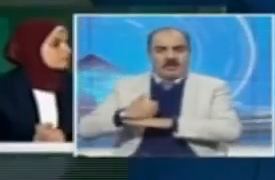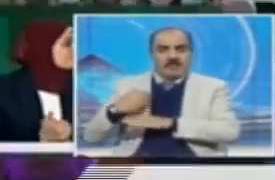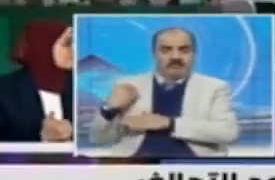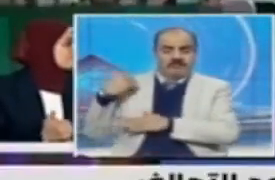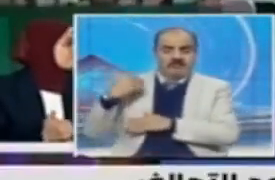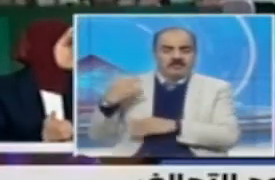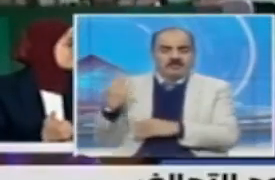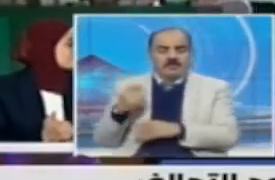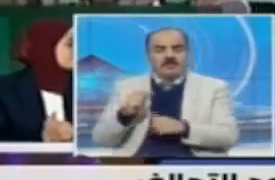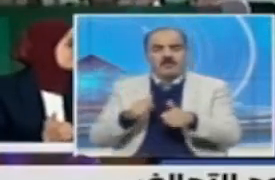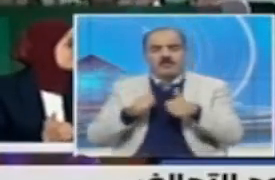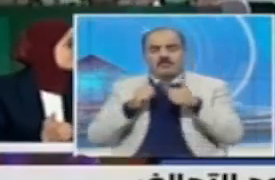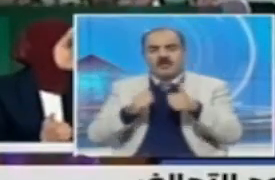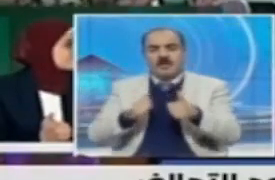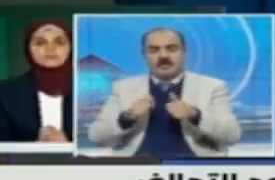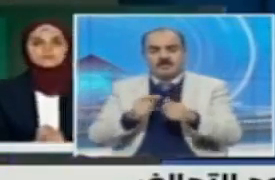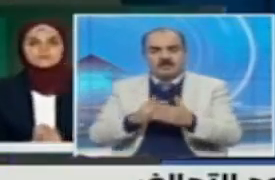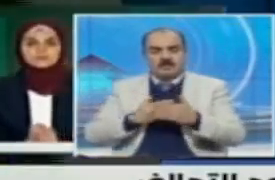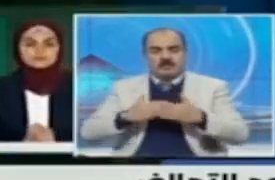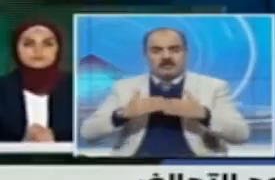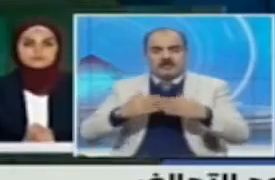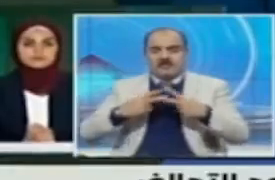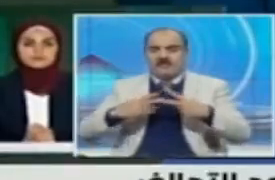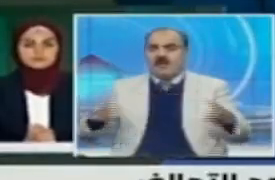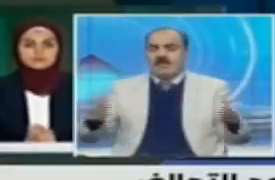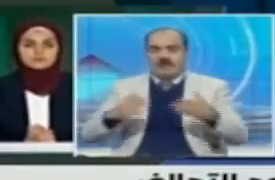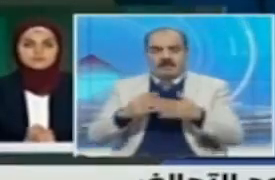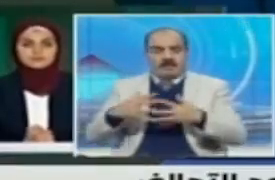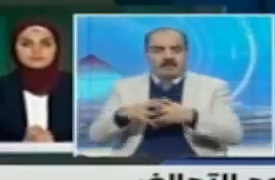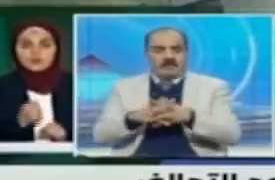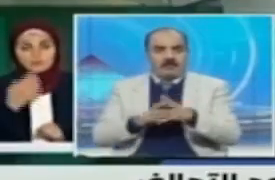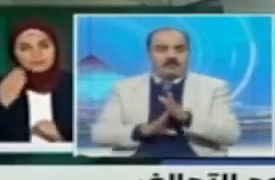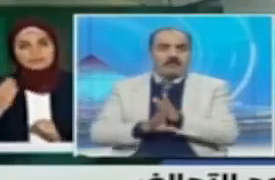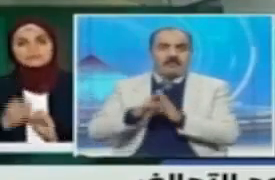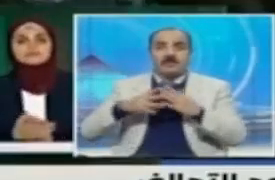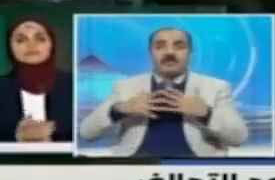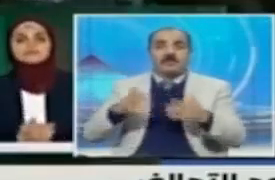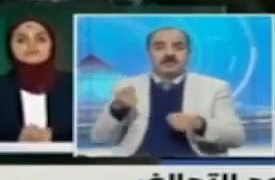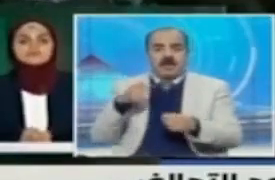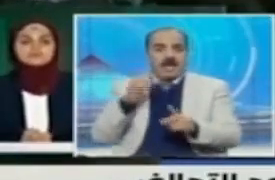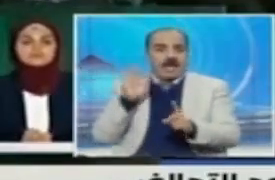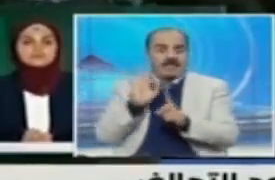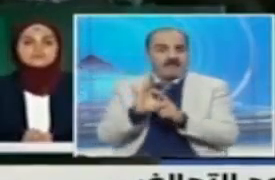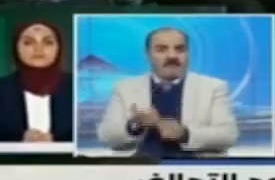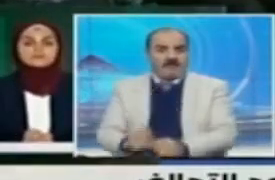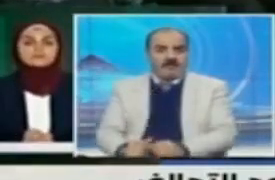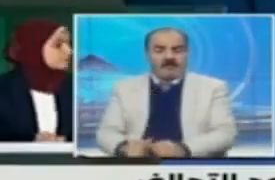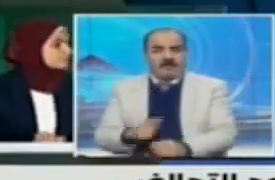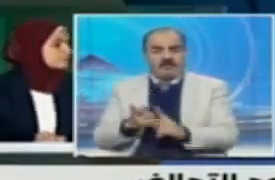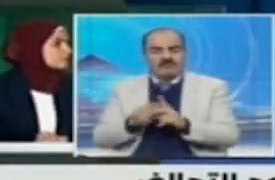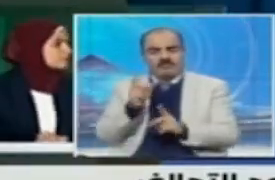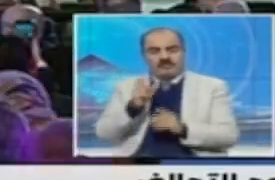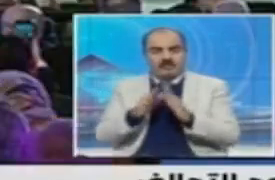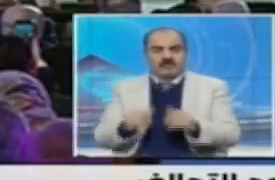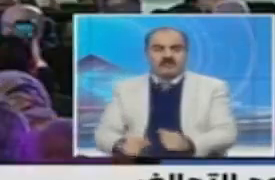التنموي خير ترجمة ومثال، فاتحا الباب أمام تحالفات تنموية أخرى هدفها الأساسي المواطن